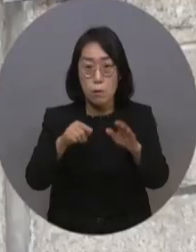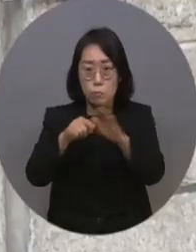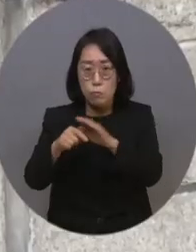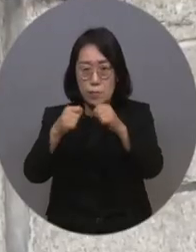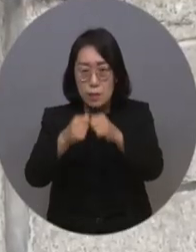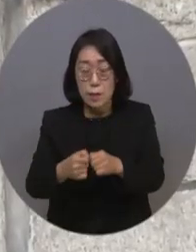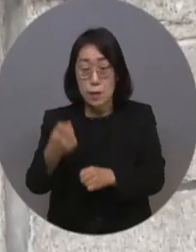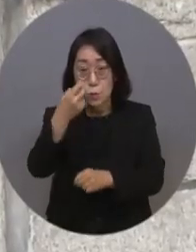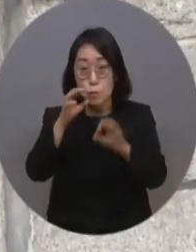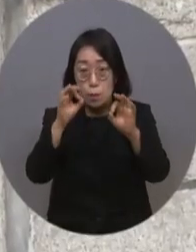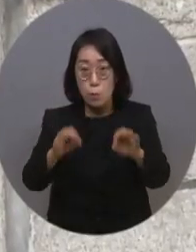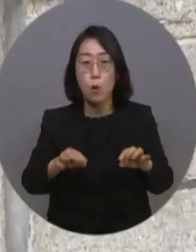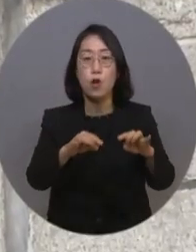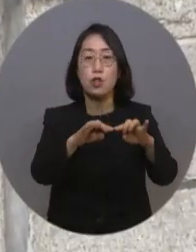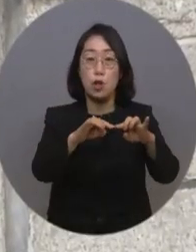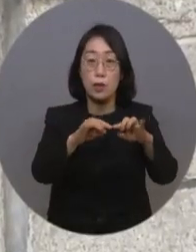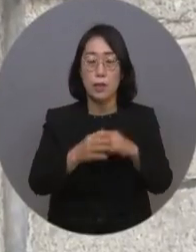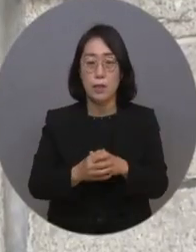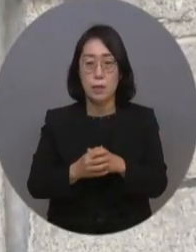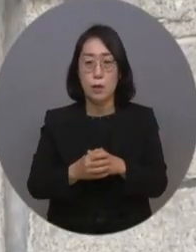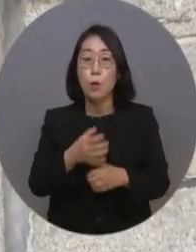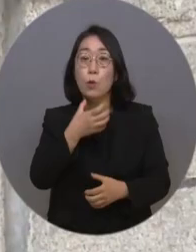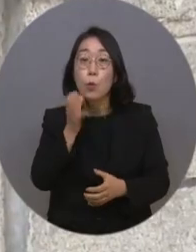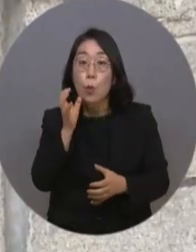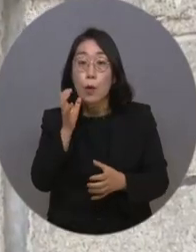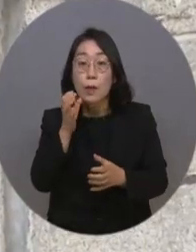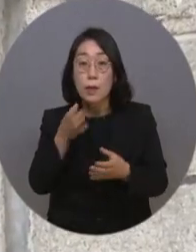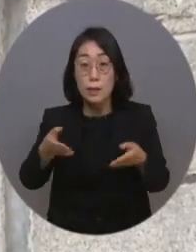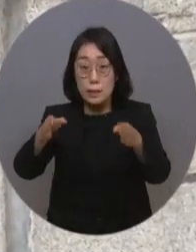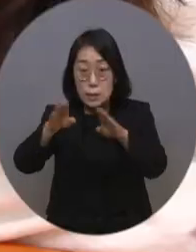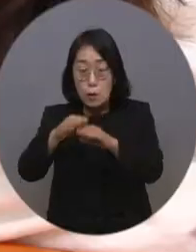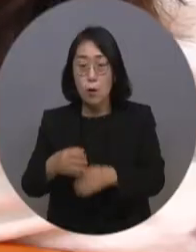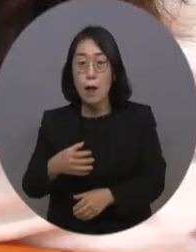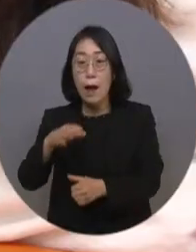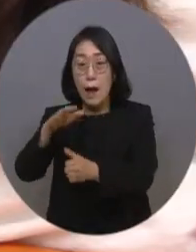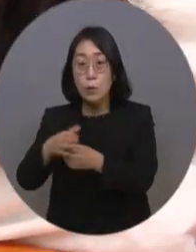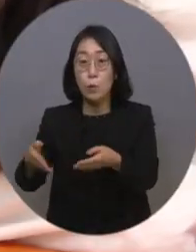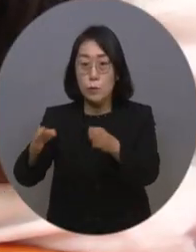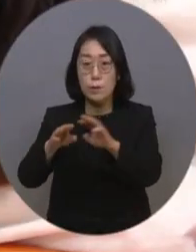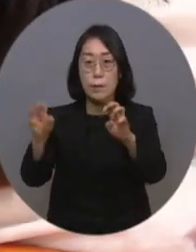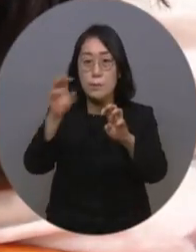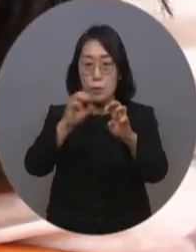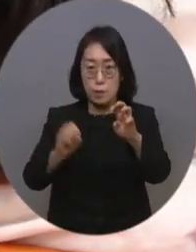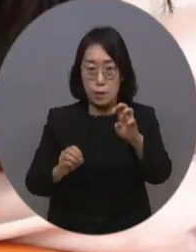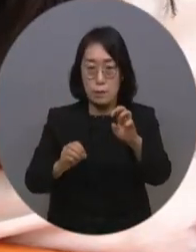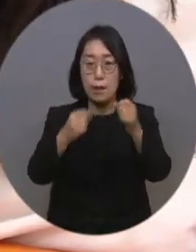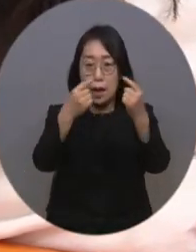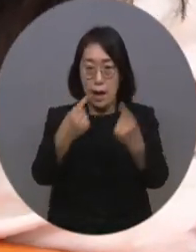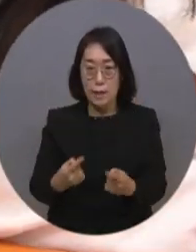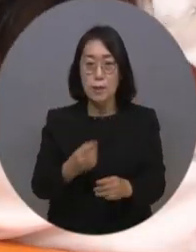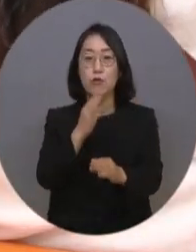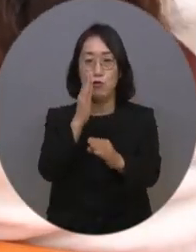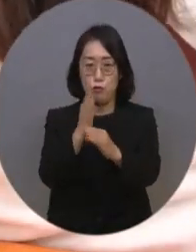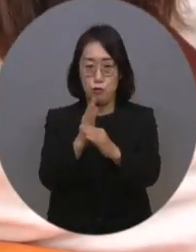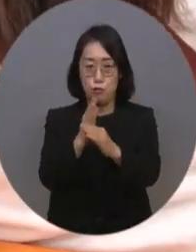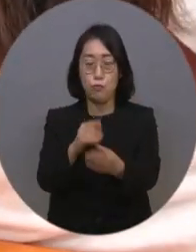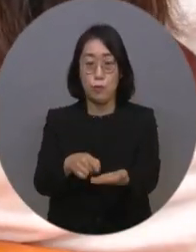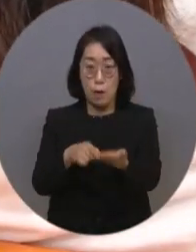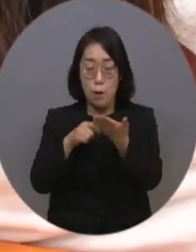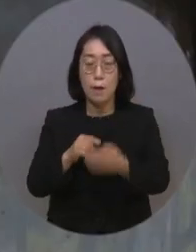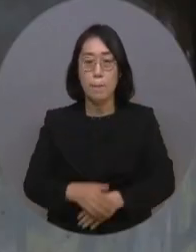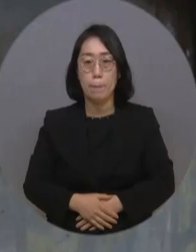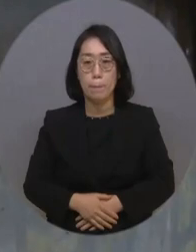전기는 노인복지시설과 아동시설 등에 대해 30% 이상의 요금 할인이 적용되고 있는 것으로